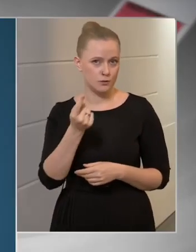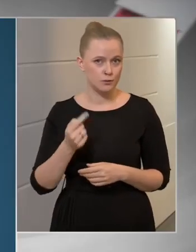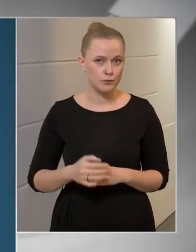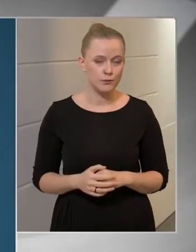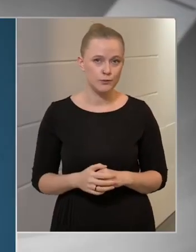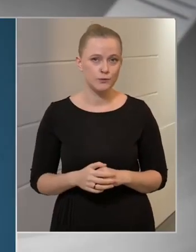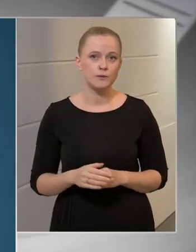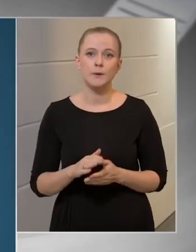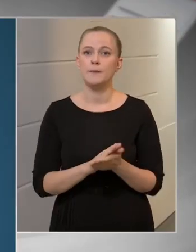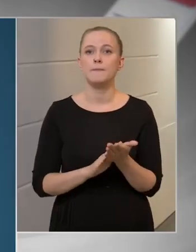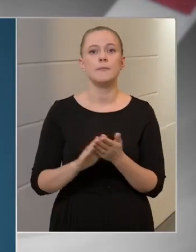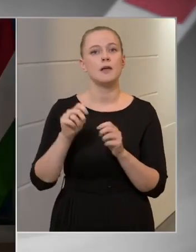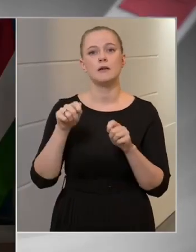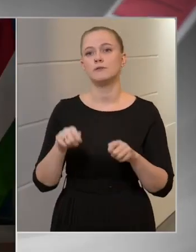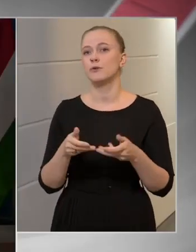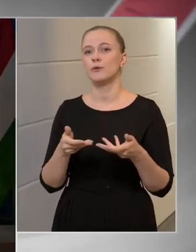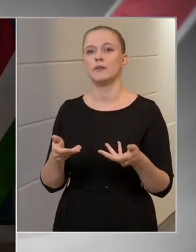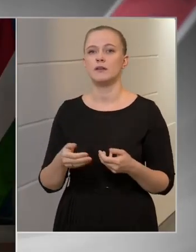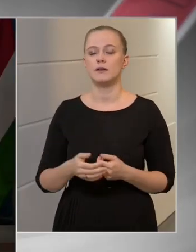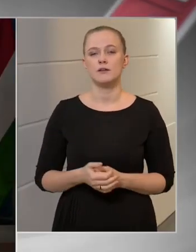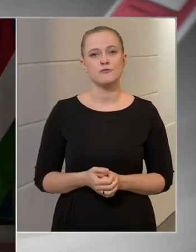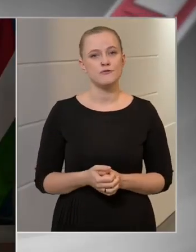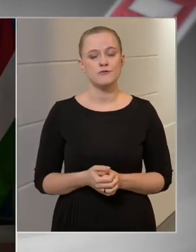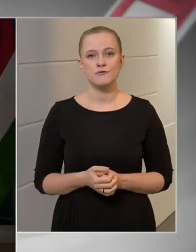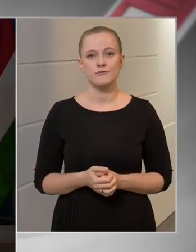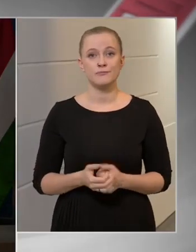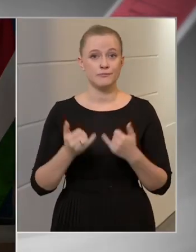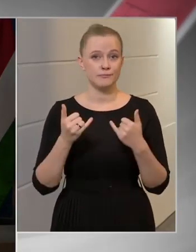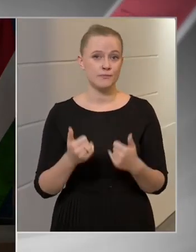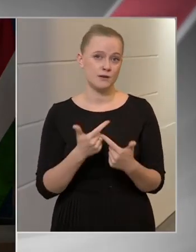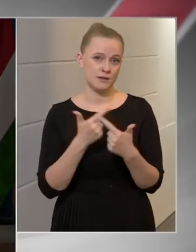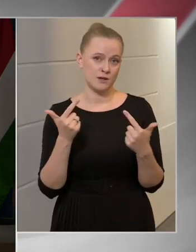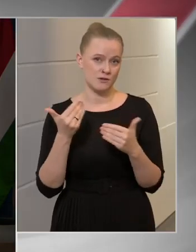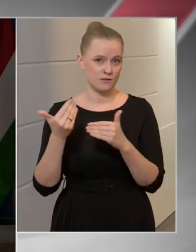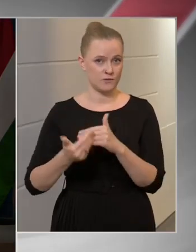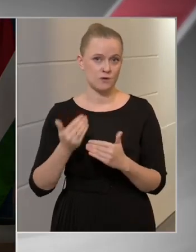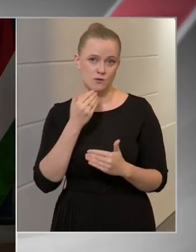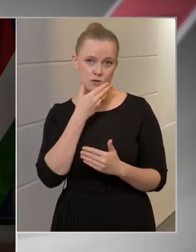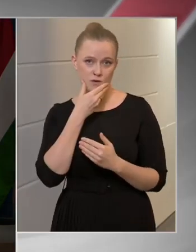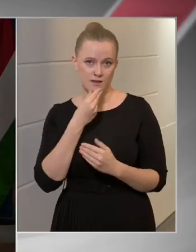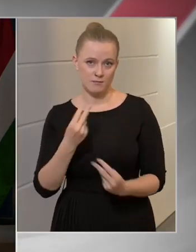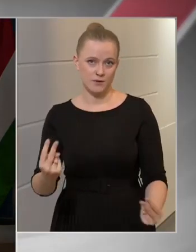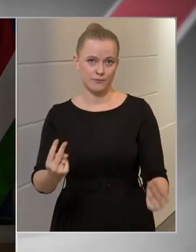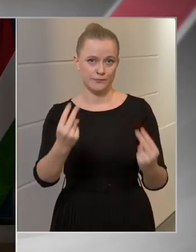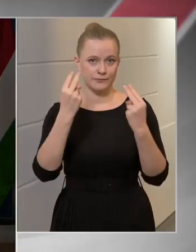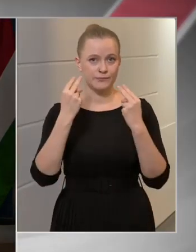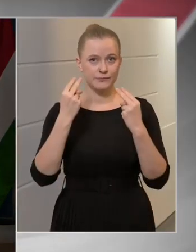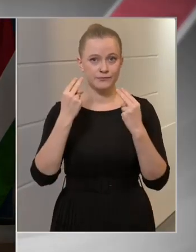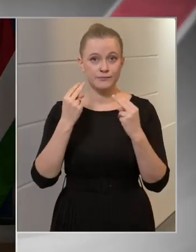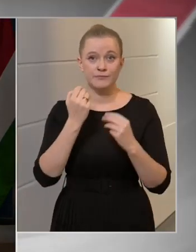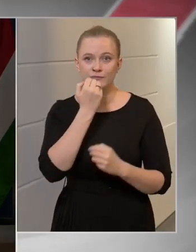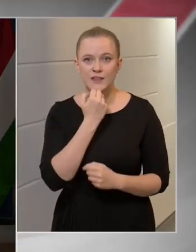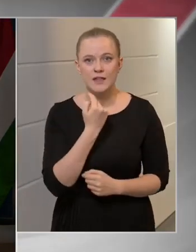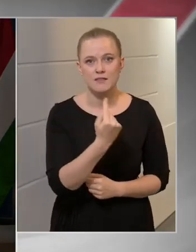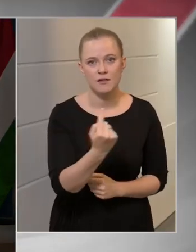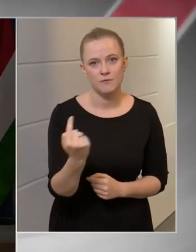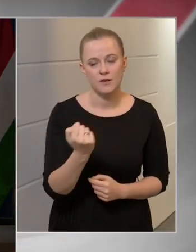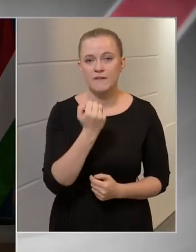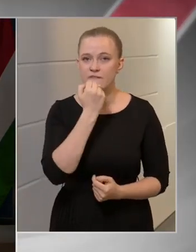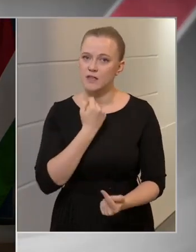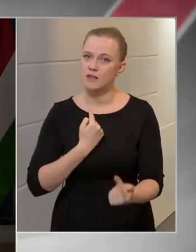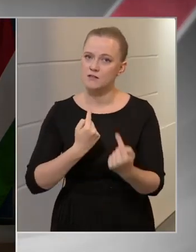milyen döntések születtek. Mai tájékoztatónk végén köszönjük szépen a figyelmüket. Vigyázzanak magukra,